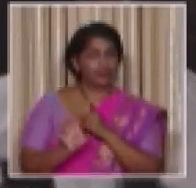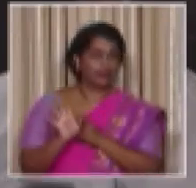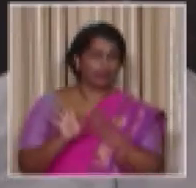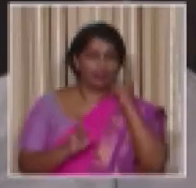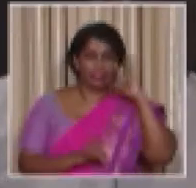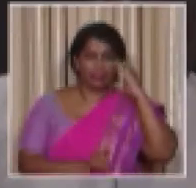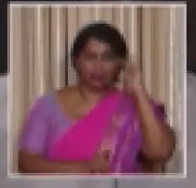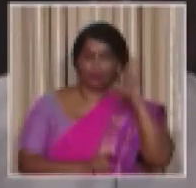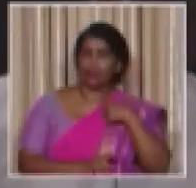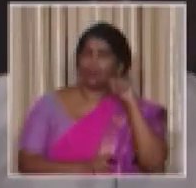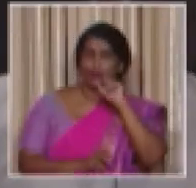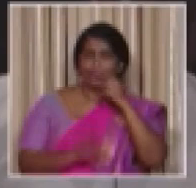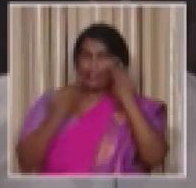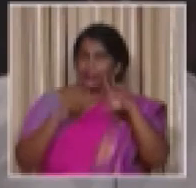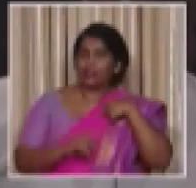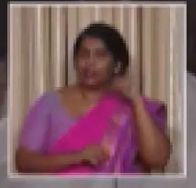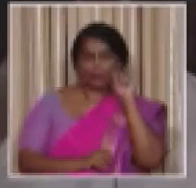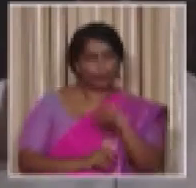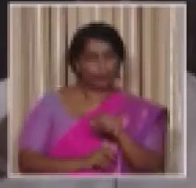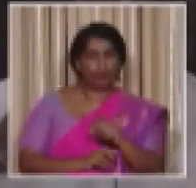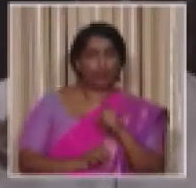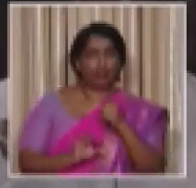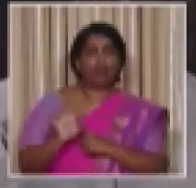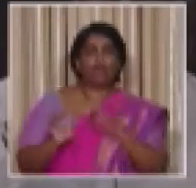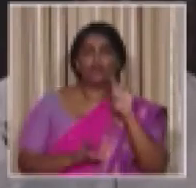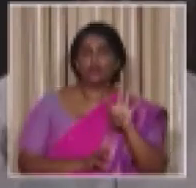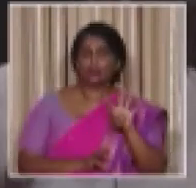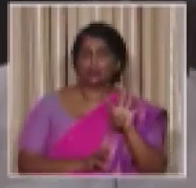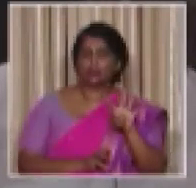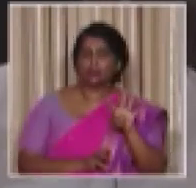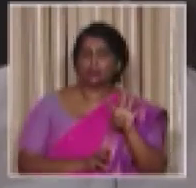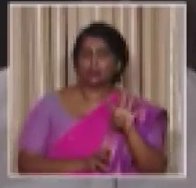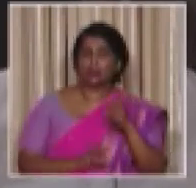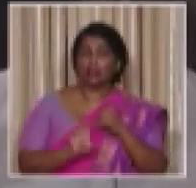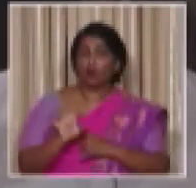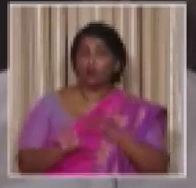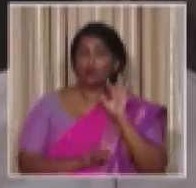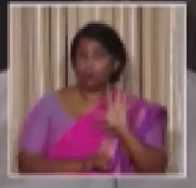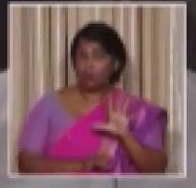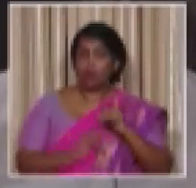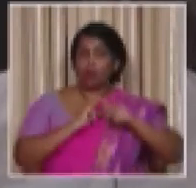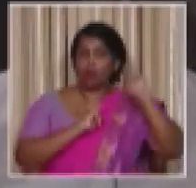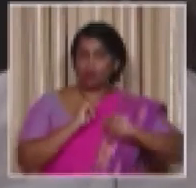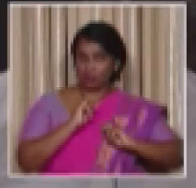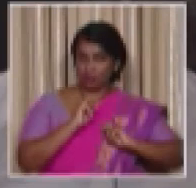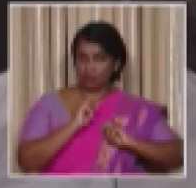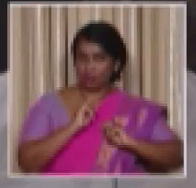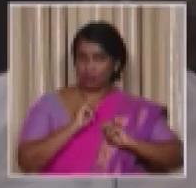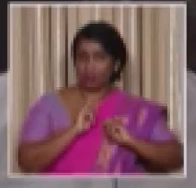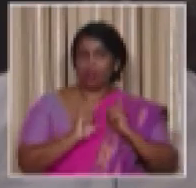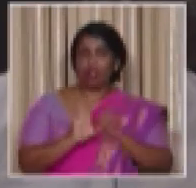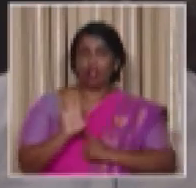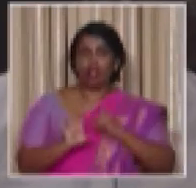චීන තරුණිය මං ඇහුවා ඉවරනහම අවුරුදු 24යි අවුරුදු 5ක් උපාධිය